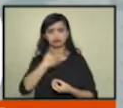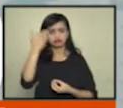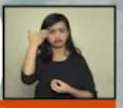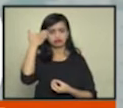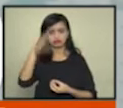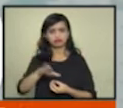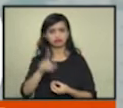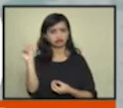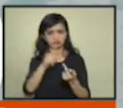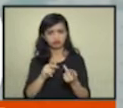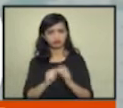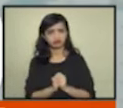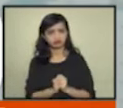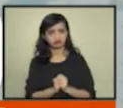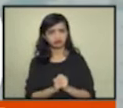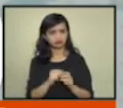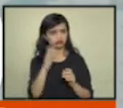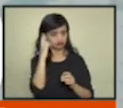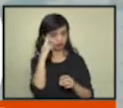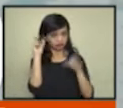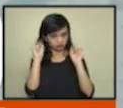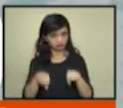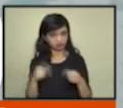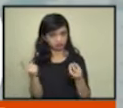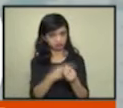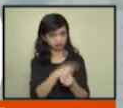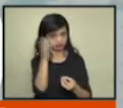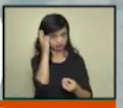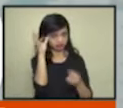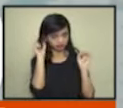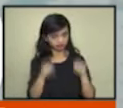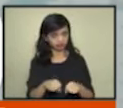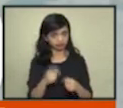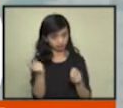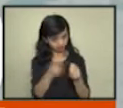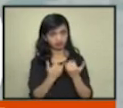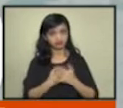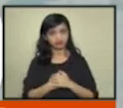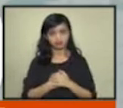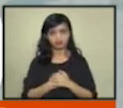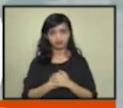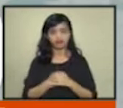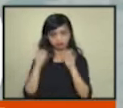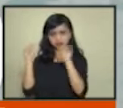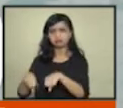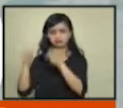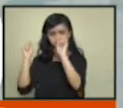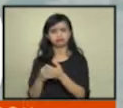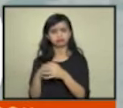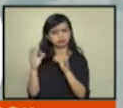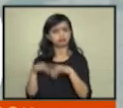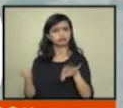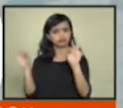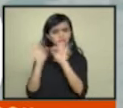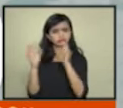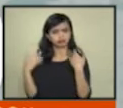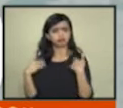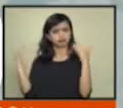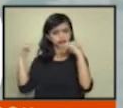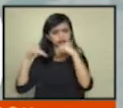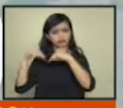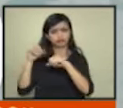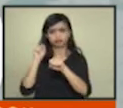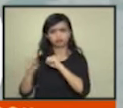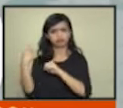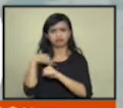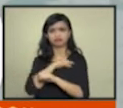ano ang motive niya doon. So Romy, pwede ba tanggalin natin si Chito? Si Baki na lang natin sa kumpanya nyo? Ay, pwede po, eh, basta may meeting po. Kasi hindi